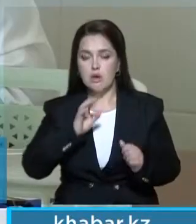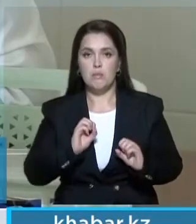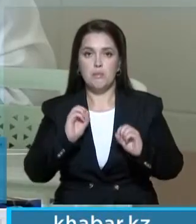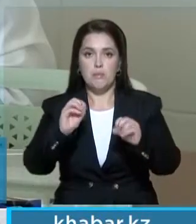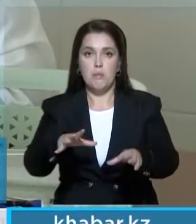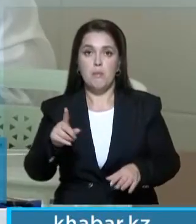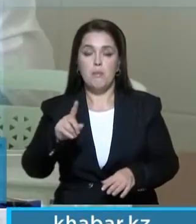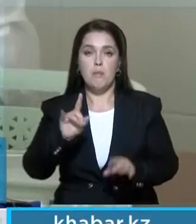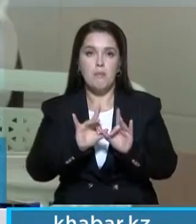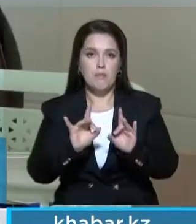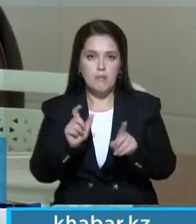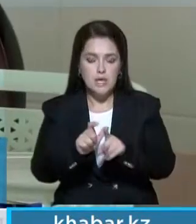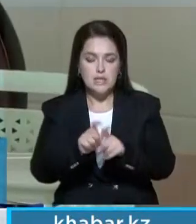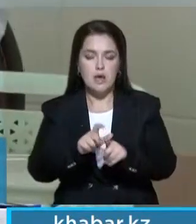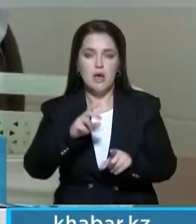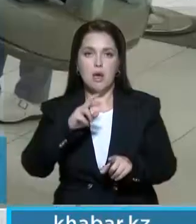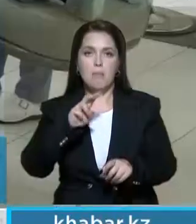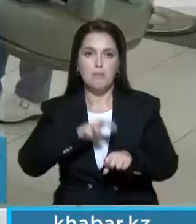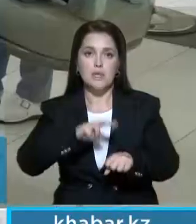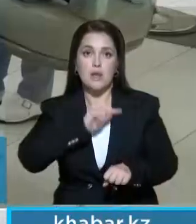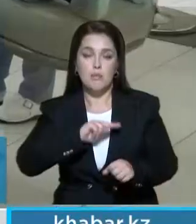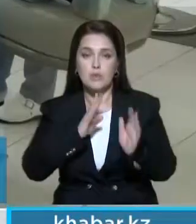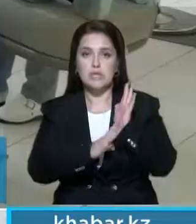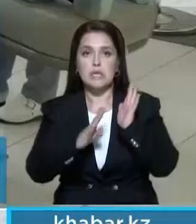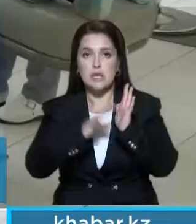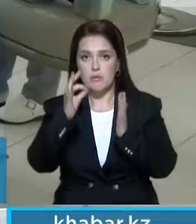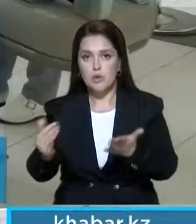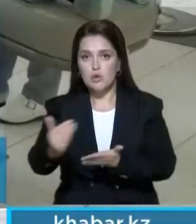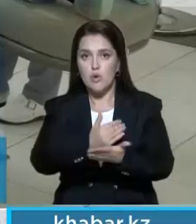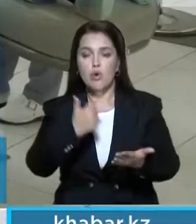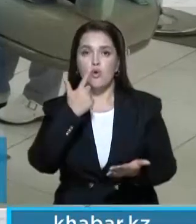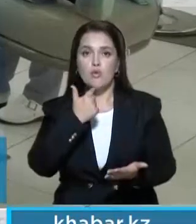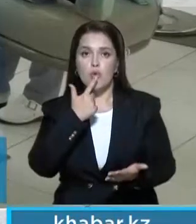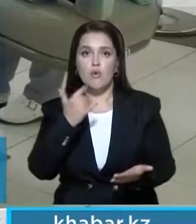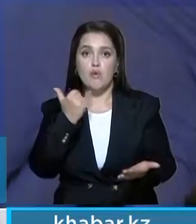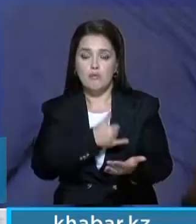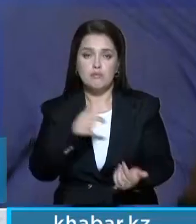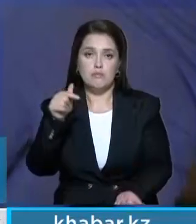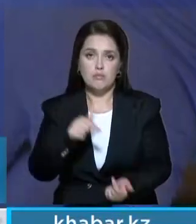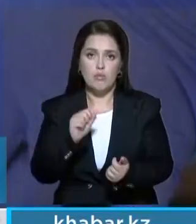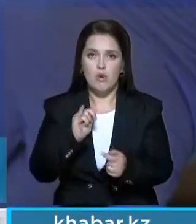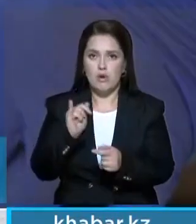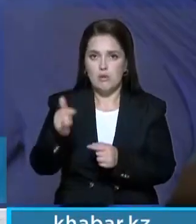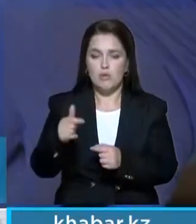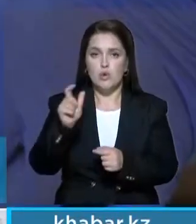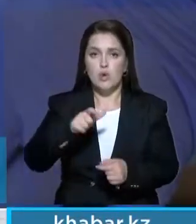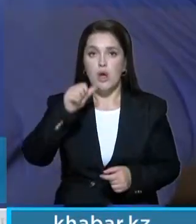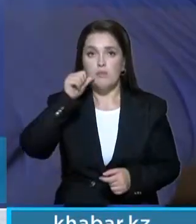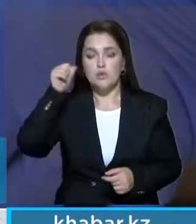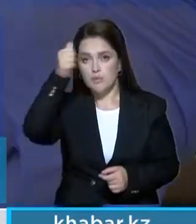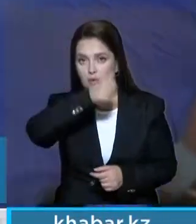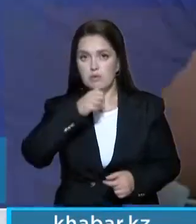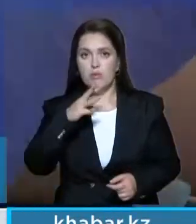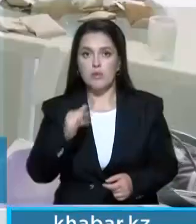месяца. По словам медработников, 99% собранной сегодня крови оказались пригодными для переливания. Всего же в прошлом году в